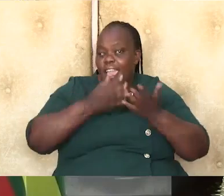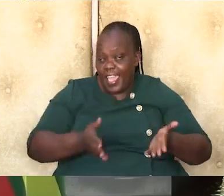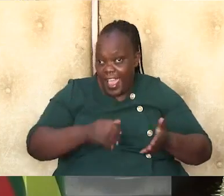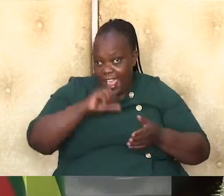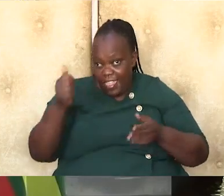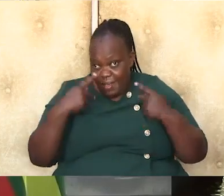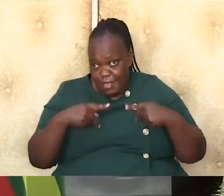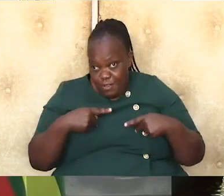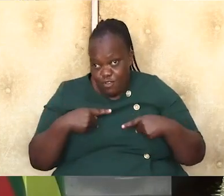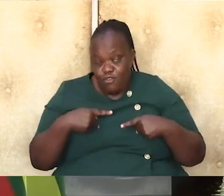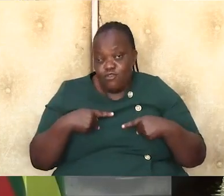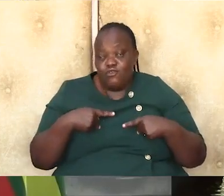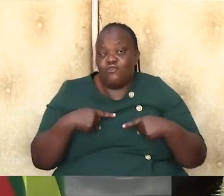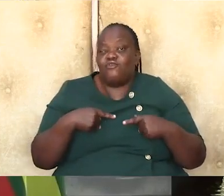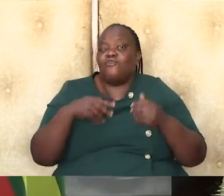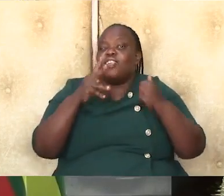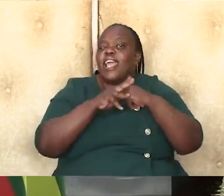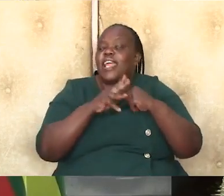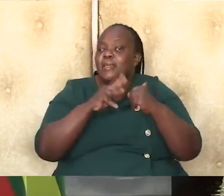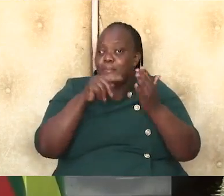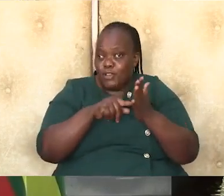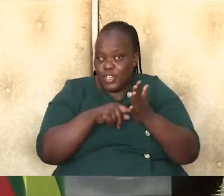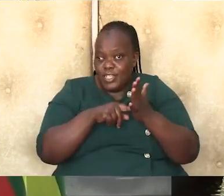wenzetu asilimia